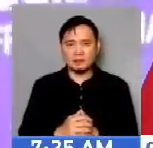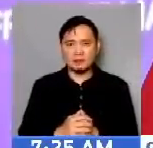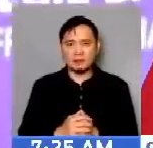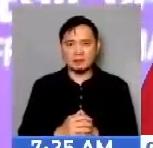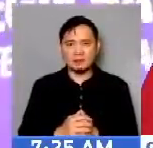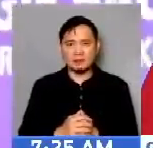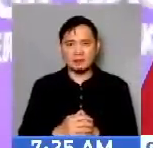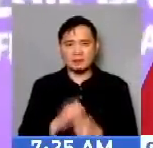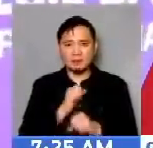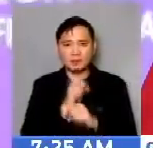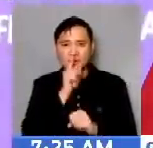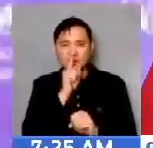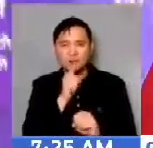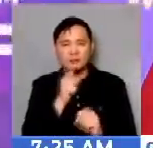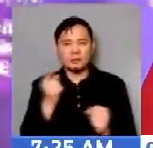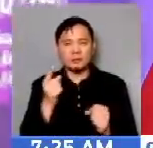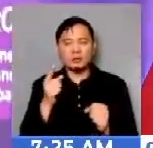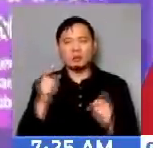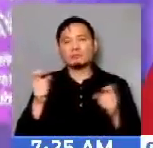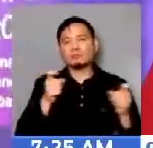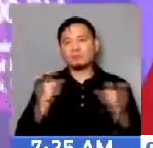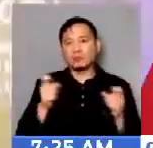may malinaw na layunin.